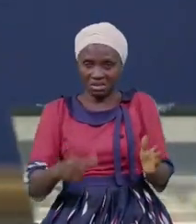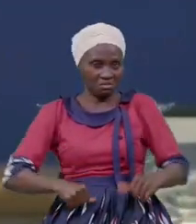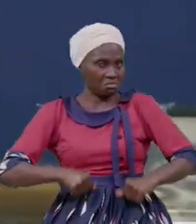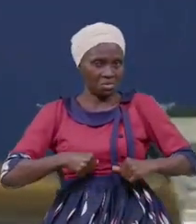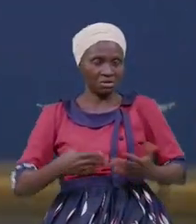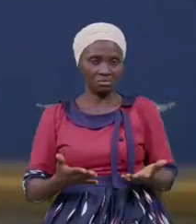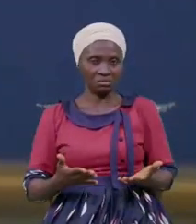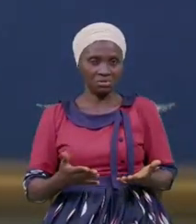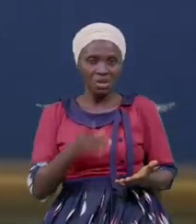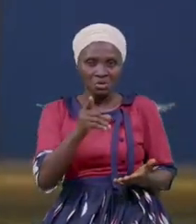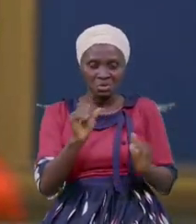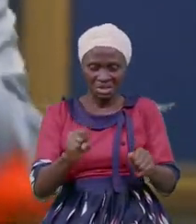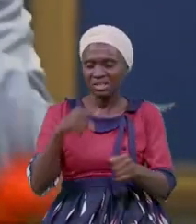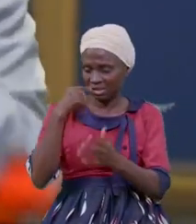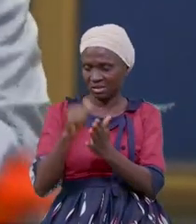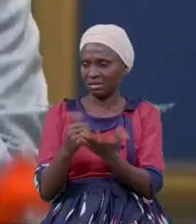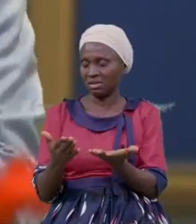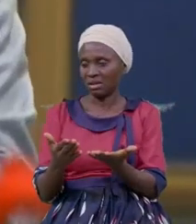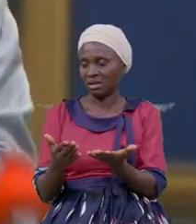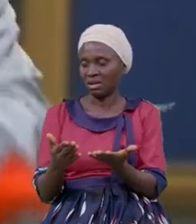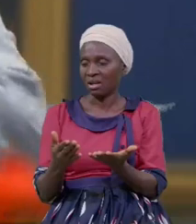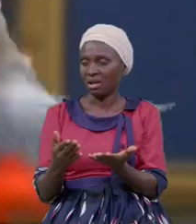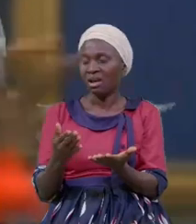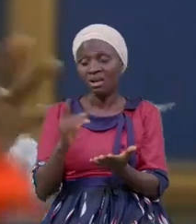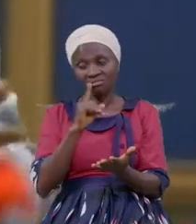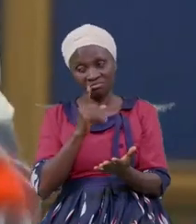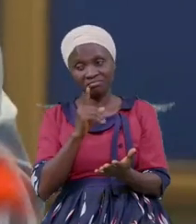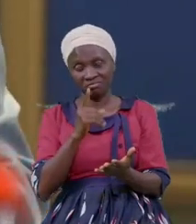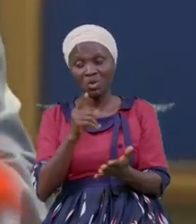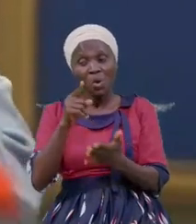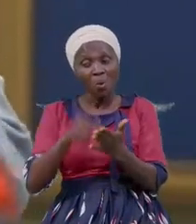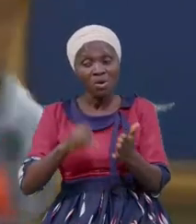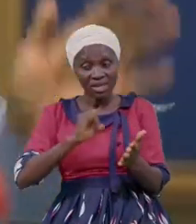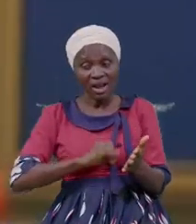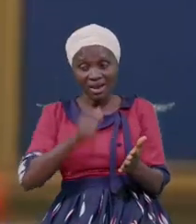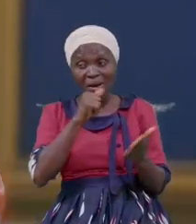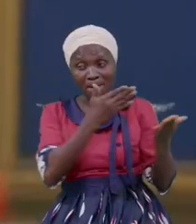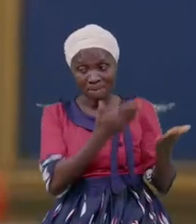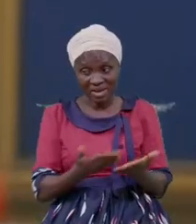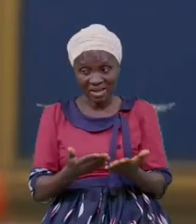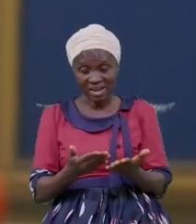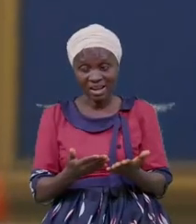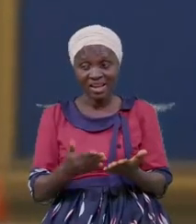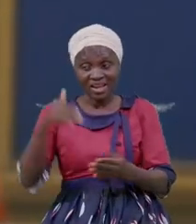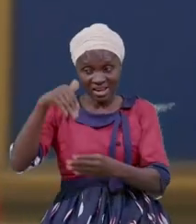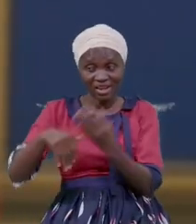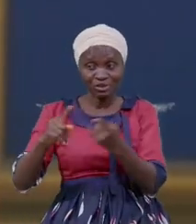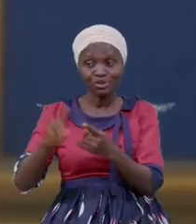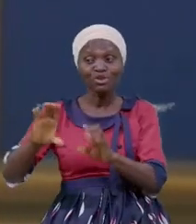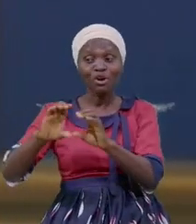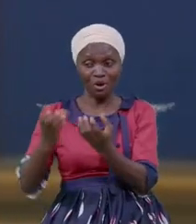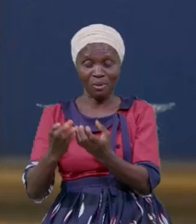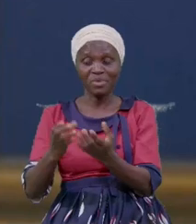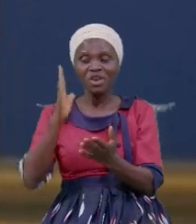en réalité ce que je veux contribuer va transformer cette